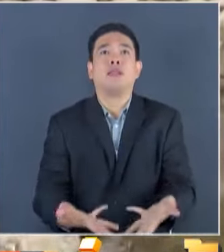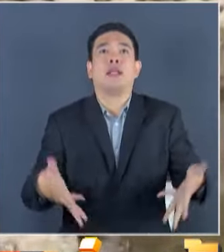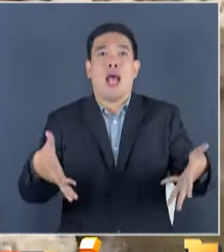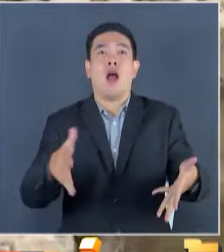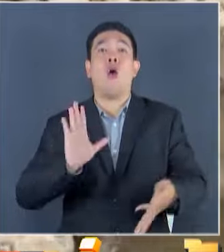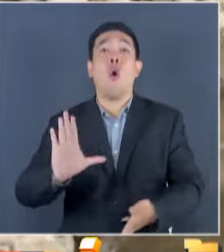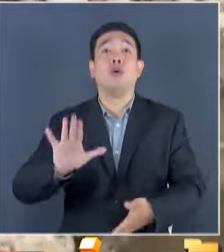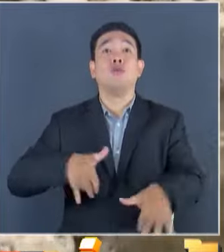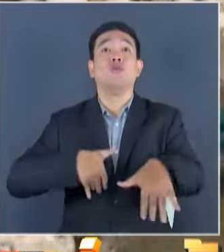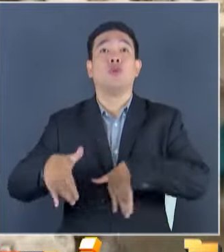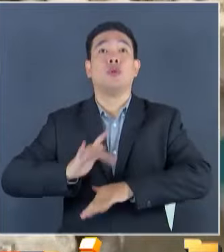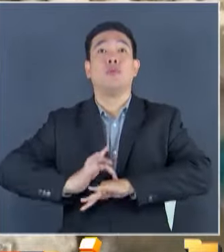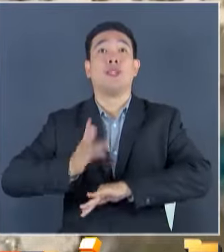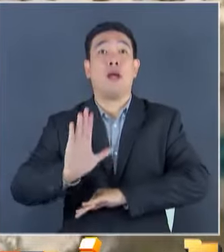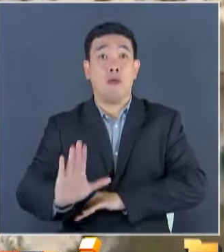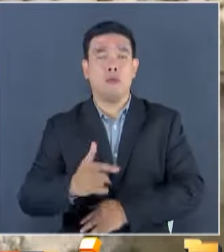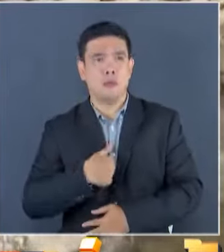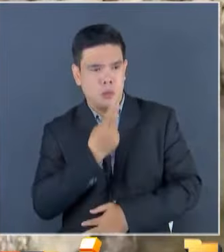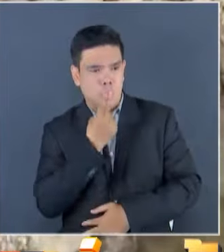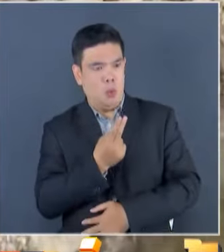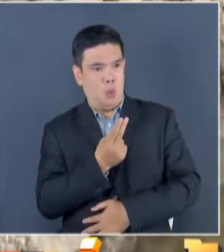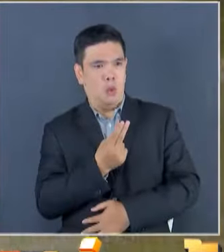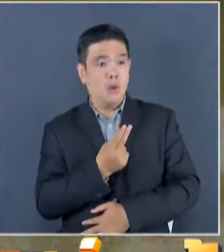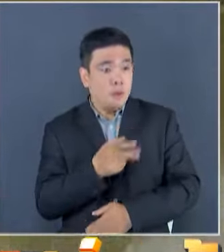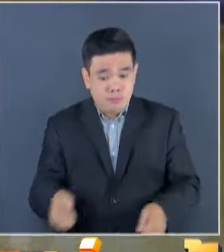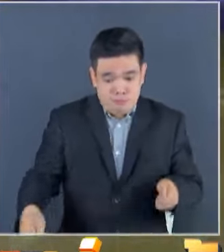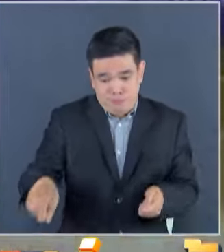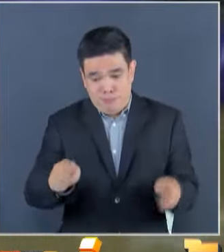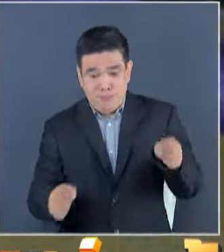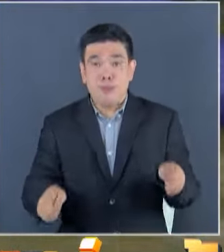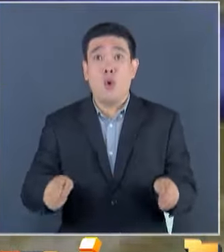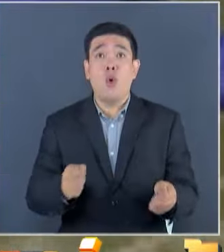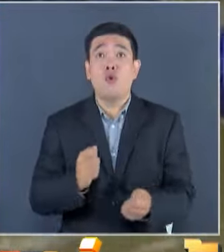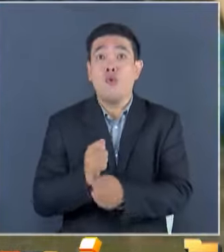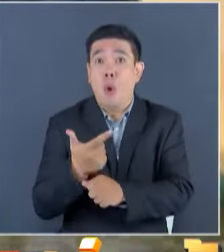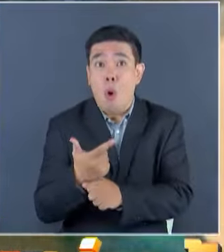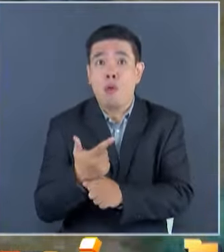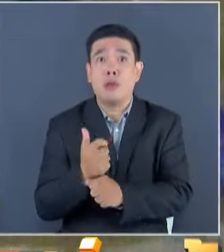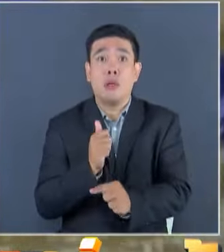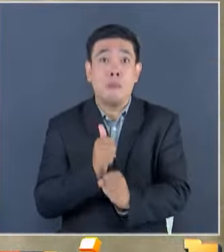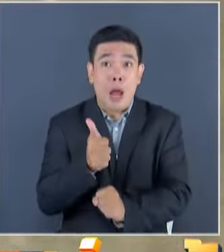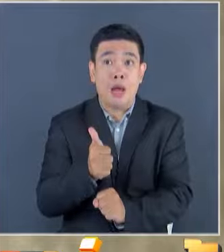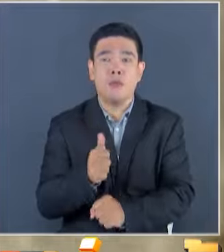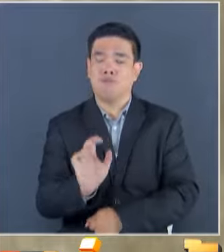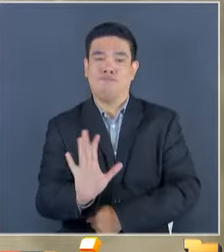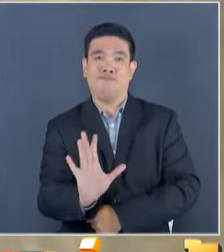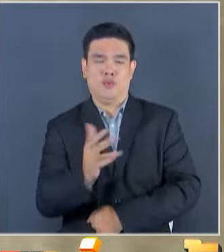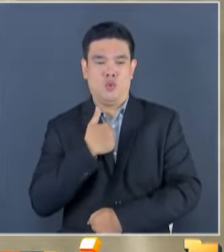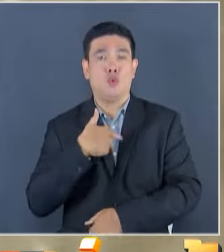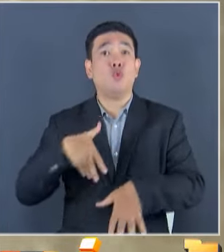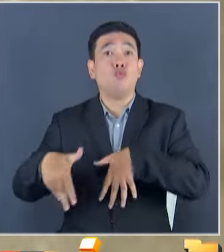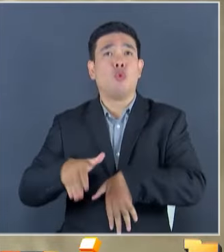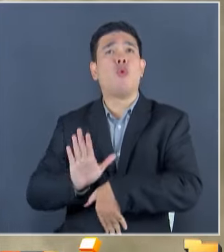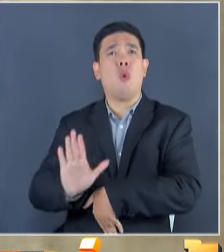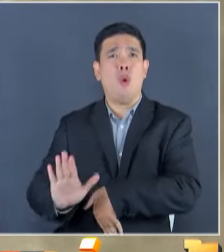วิถีของชาวบ้านจริงๆแต่คุณผู้ชมหลายคนอาจจะบอกว่าโอ้โหไปหาแล้วเจอทองเป็นตันๆเป็นเส้นๆไปเลยไม่ใช่นะฮะคุณผู้ชมฮะมันเป็นวิถีชาวบ้